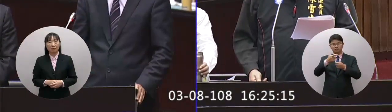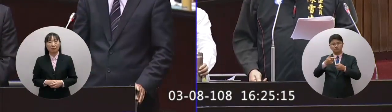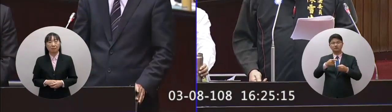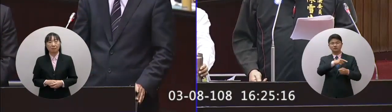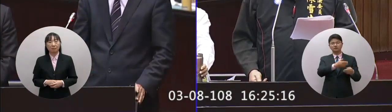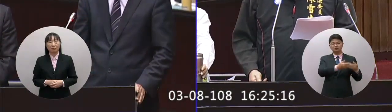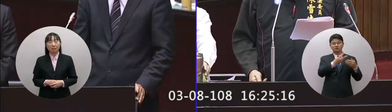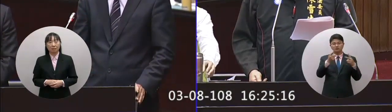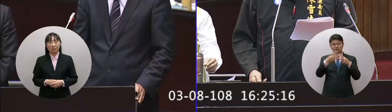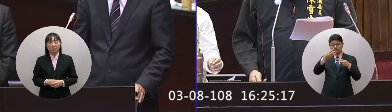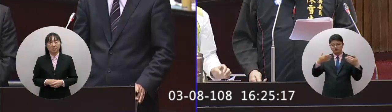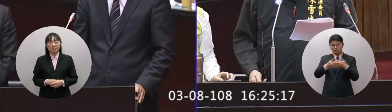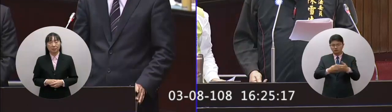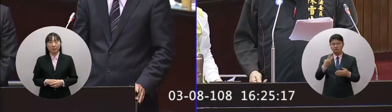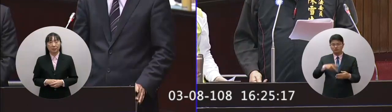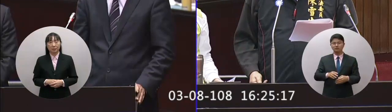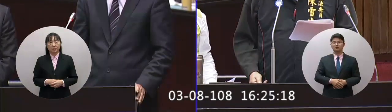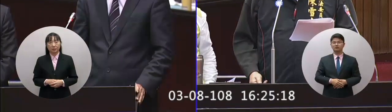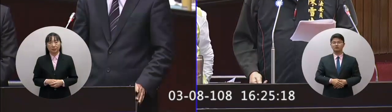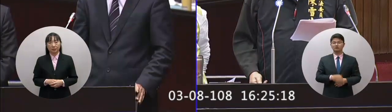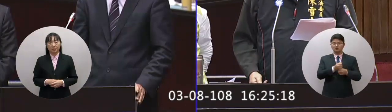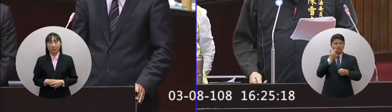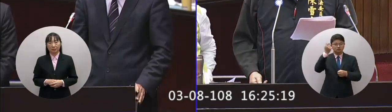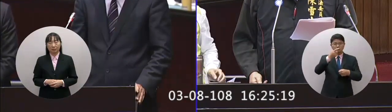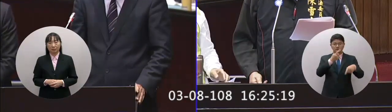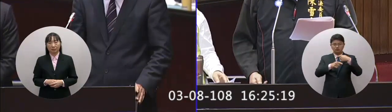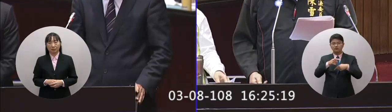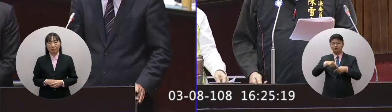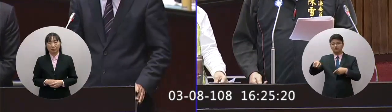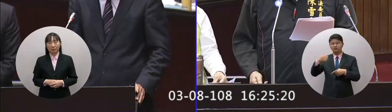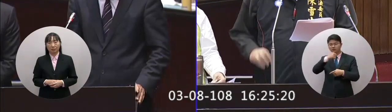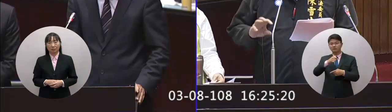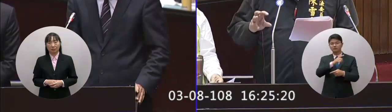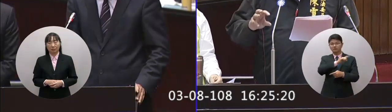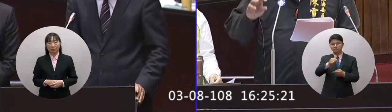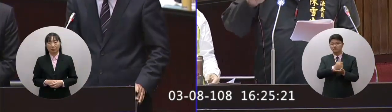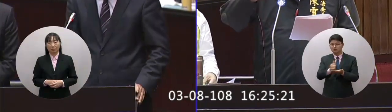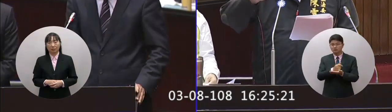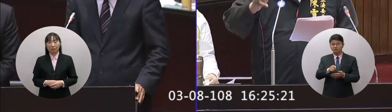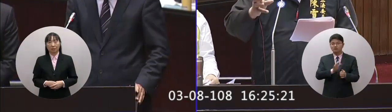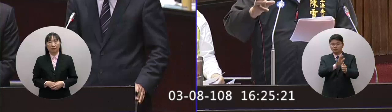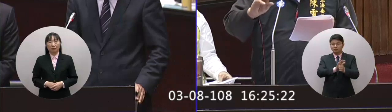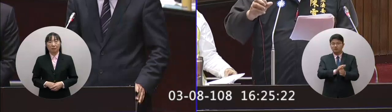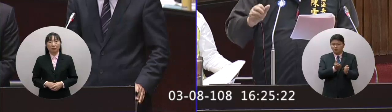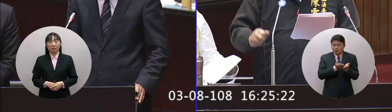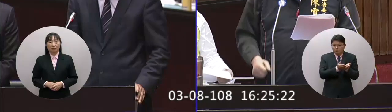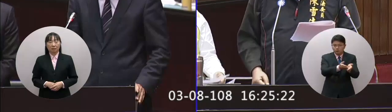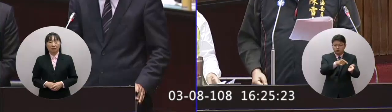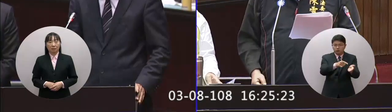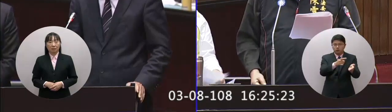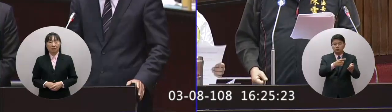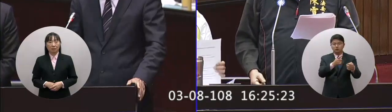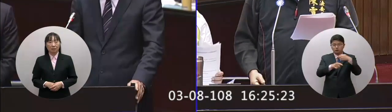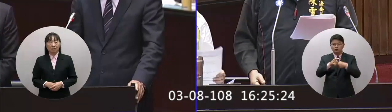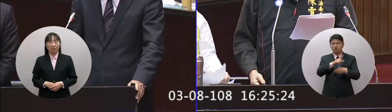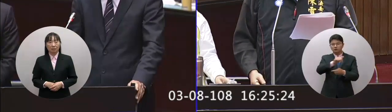么透过马祖中转台湾的货品啊，那么带动了当地渔船转营货物